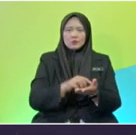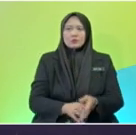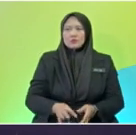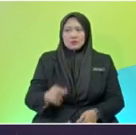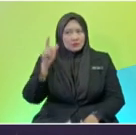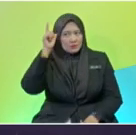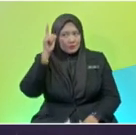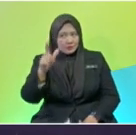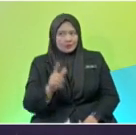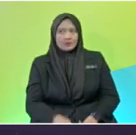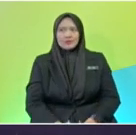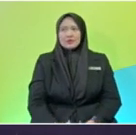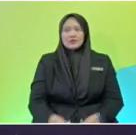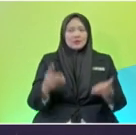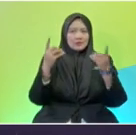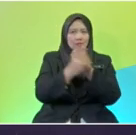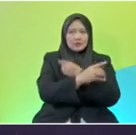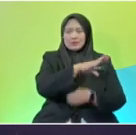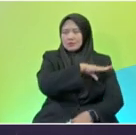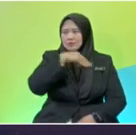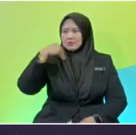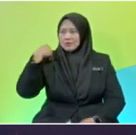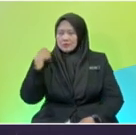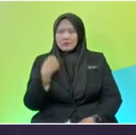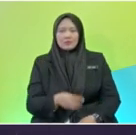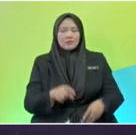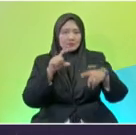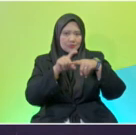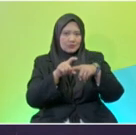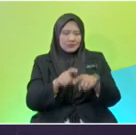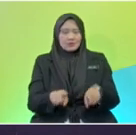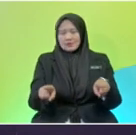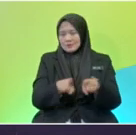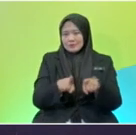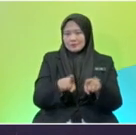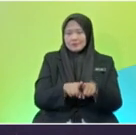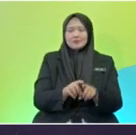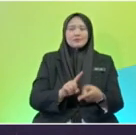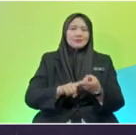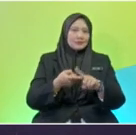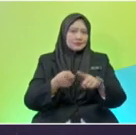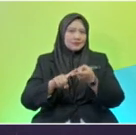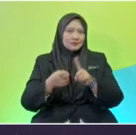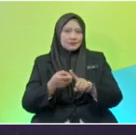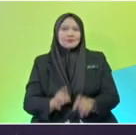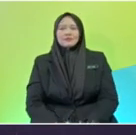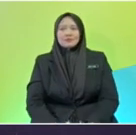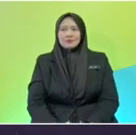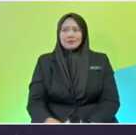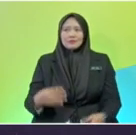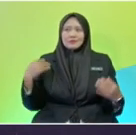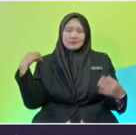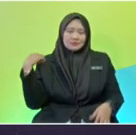mancakawang baik jadi kawan kita nemu ketiga kita sama mau beli gelas kita lepas kita untuk lebih banyak lagi latihan